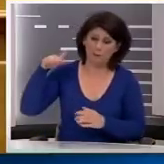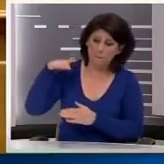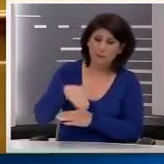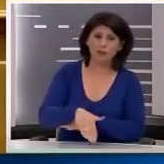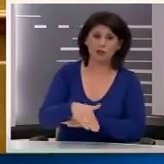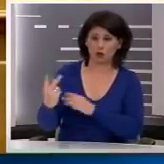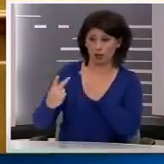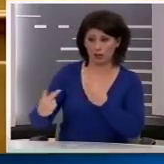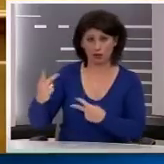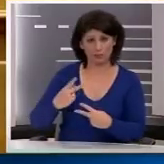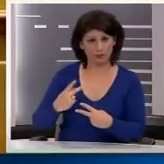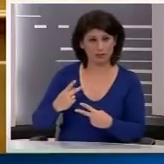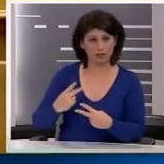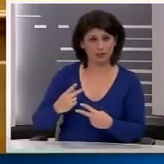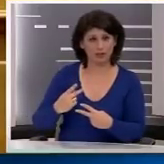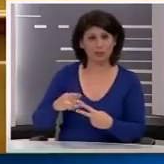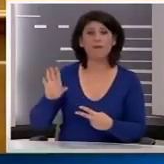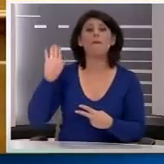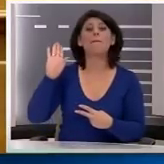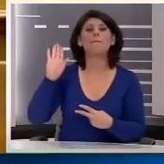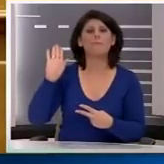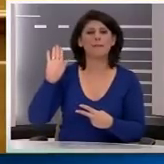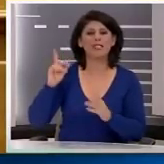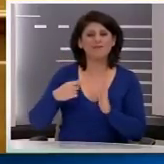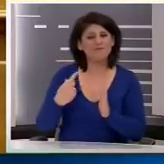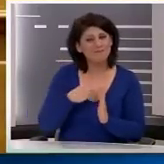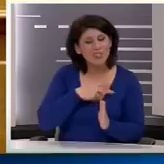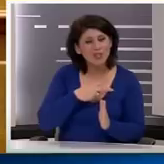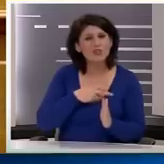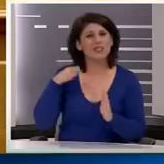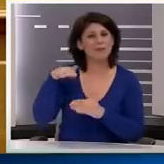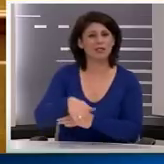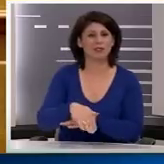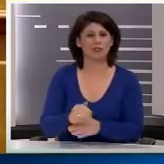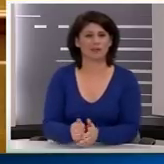σας γίνεται μη ενδεδειγμένη μείωση.